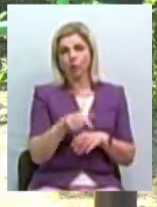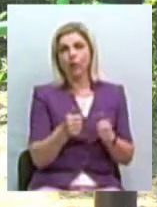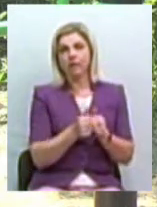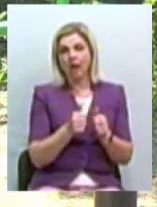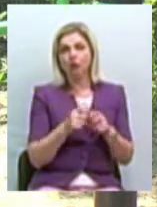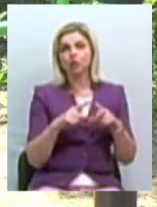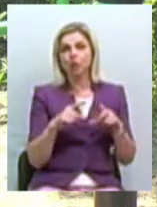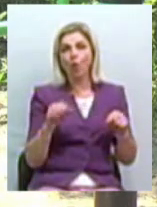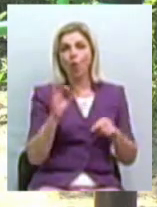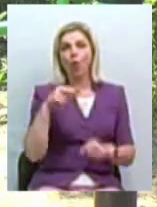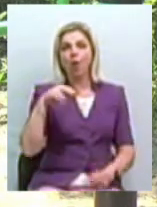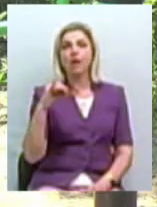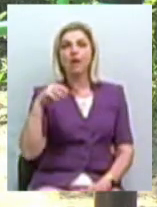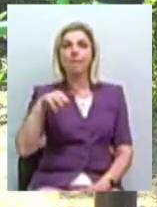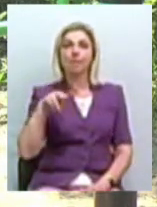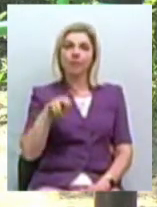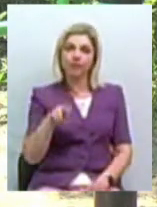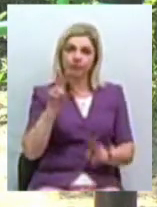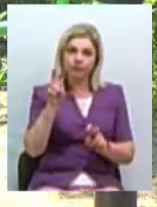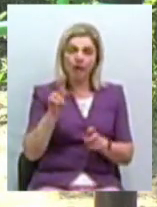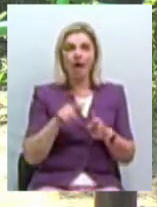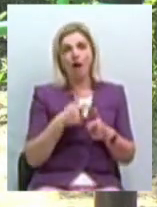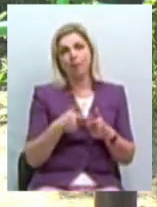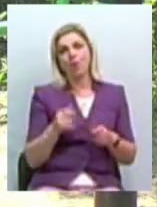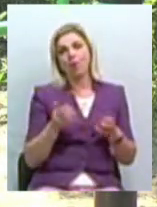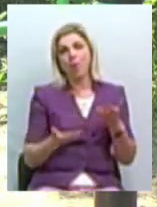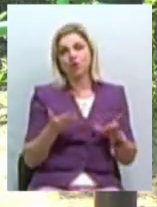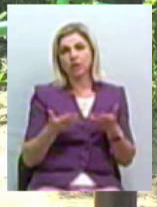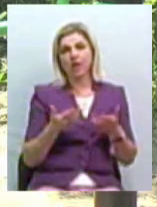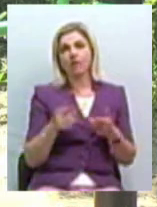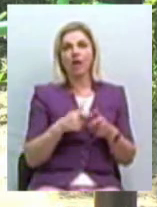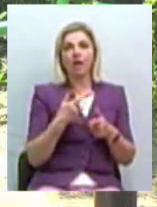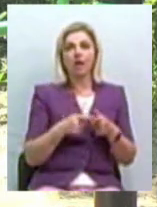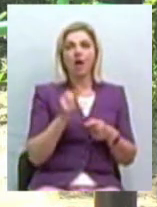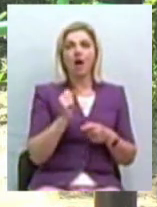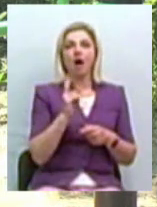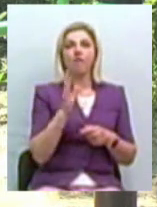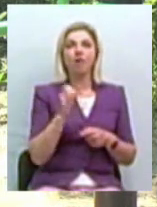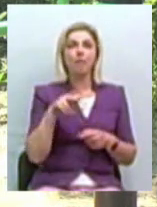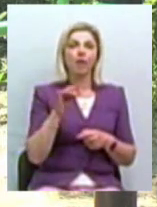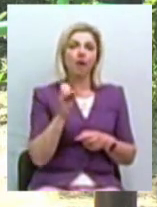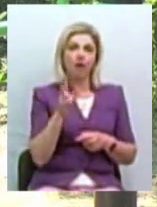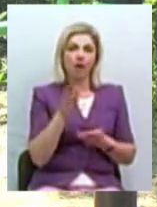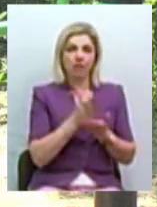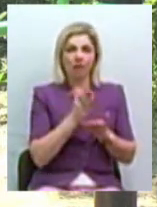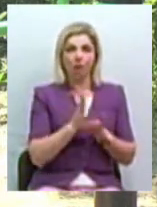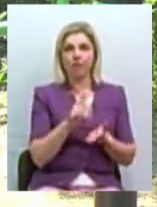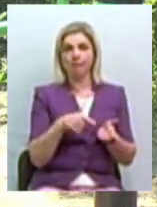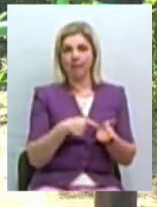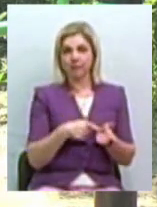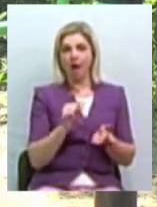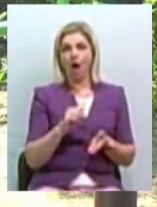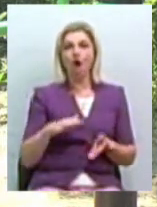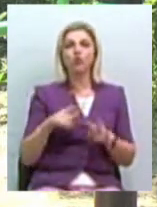«Олімп» або, можливо, КП «Парки», але КП «Парки» територіально знаходяться в лісках, а школа